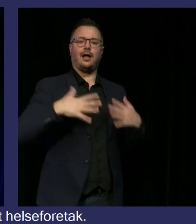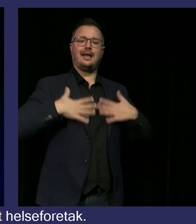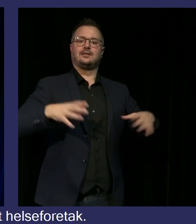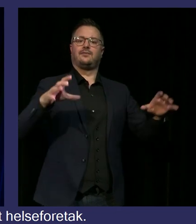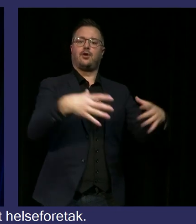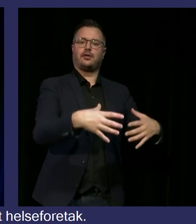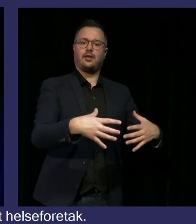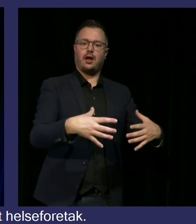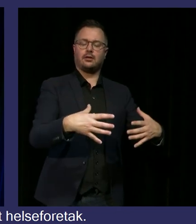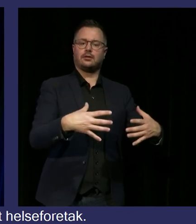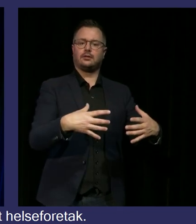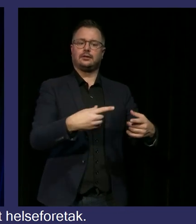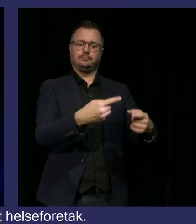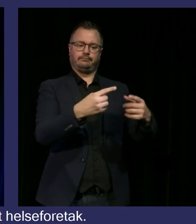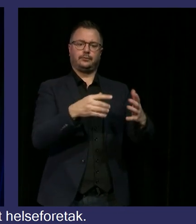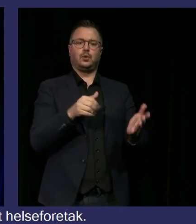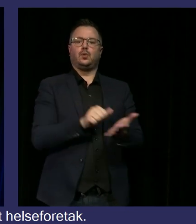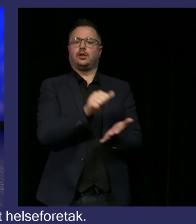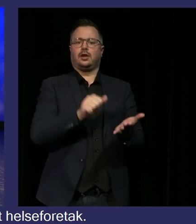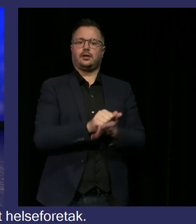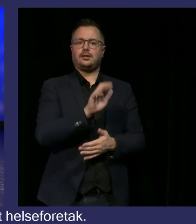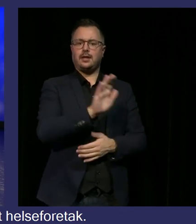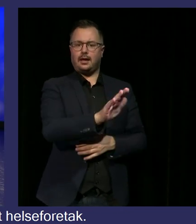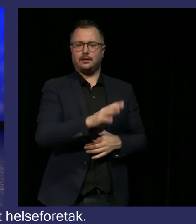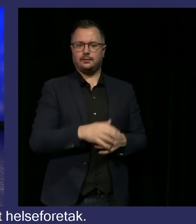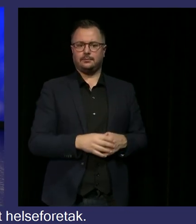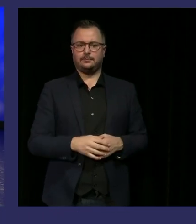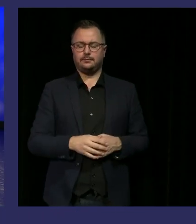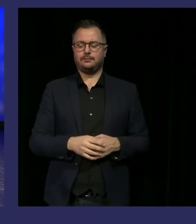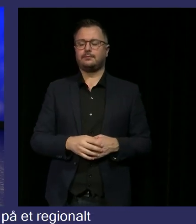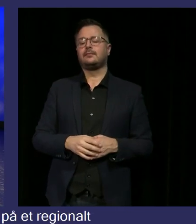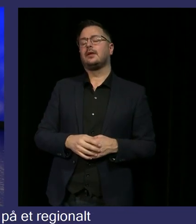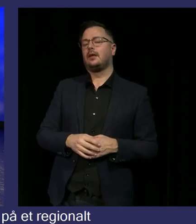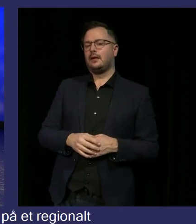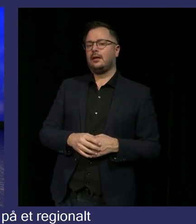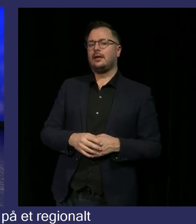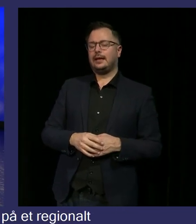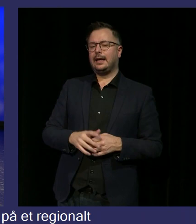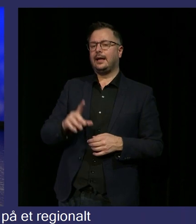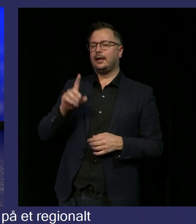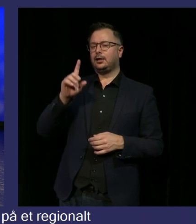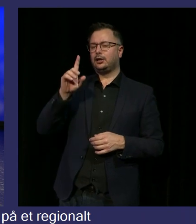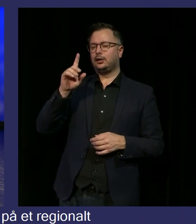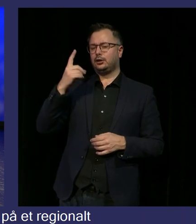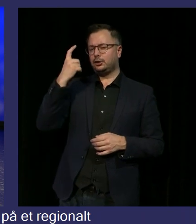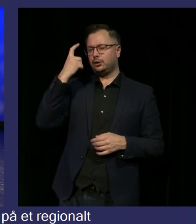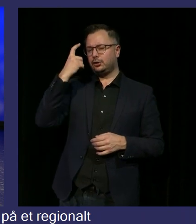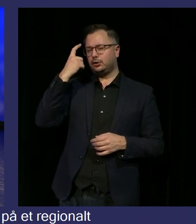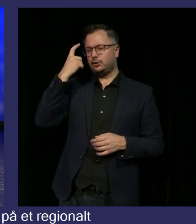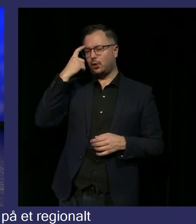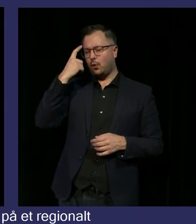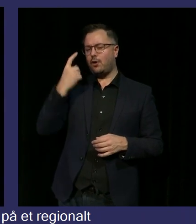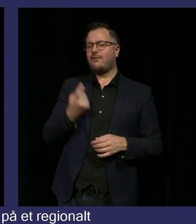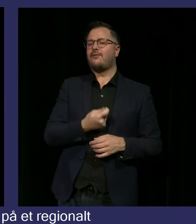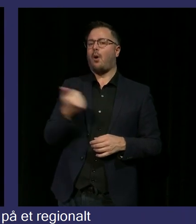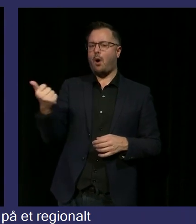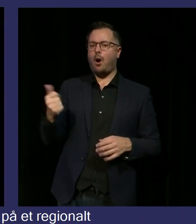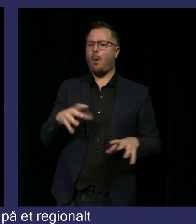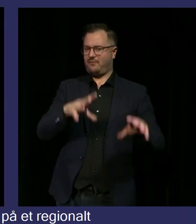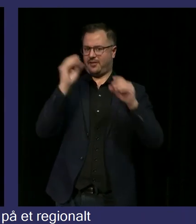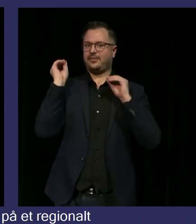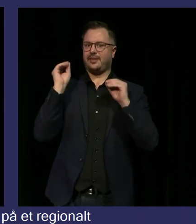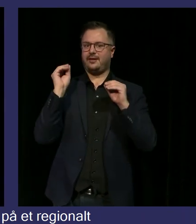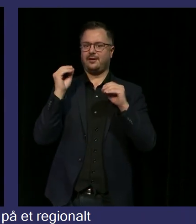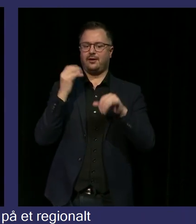et helseforetak? Hvor mange har det, den terminologien for seg? Nei, jeg tror jeg veldig få som forstår forskjellen på et regionalt helseforetak og